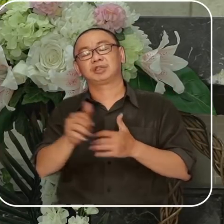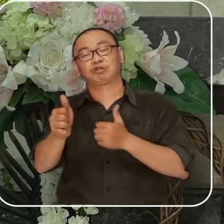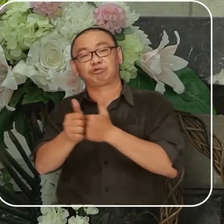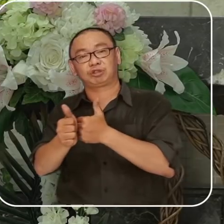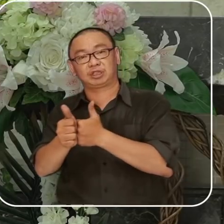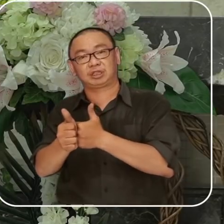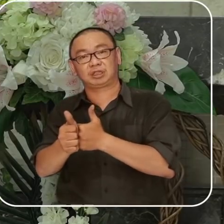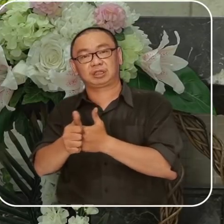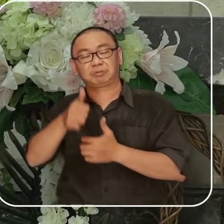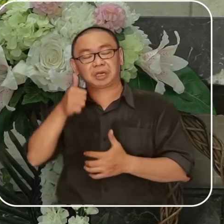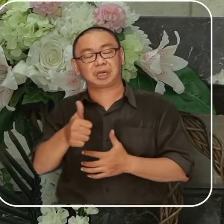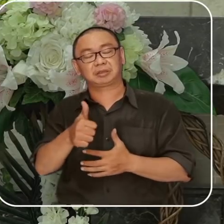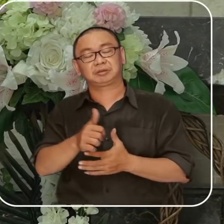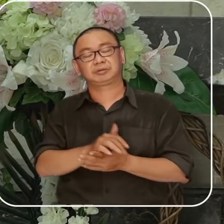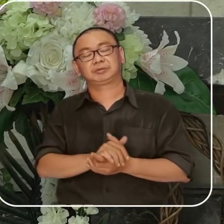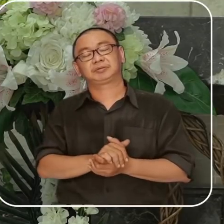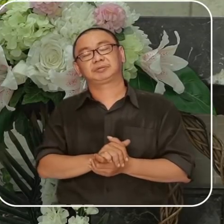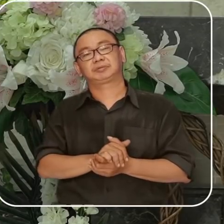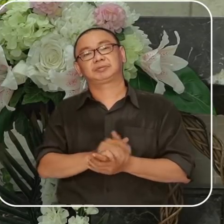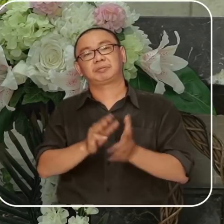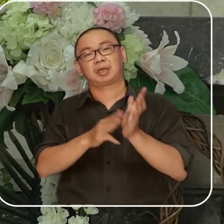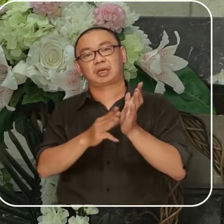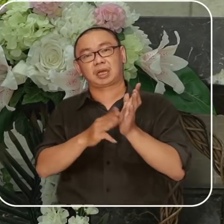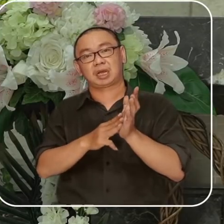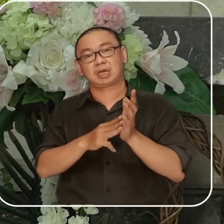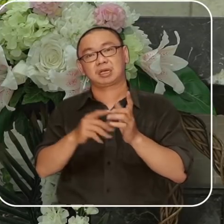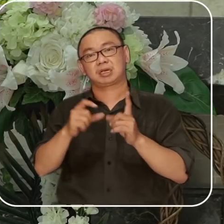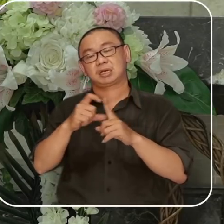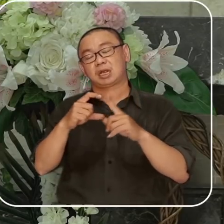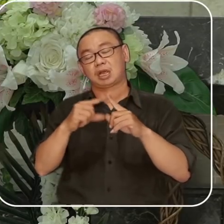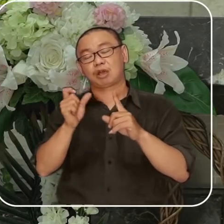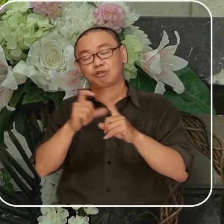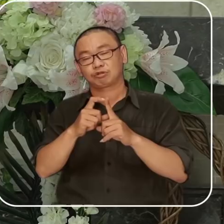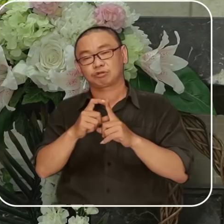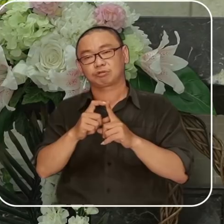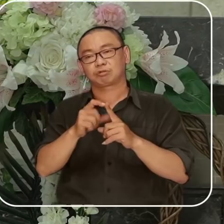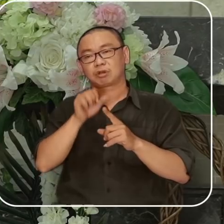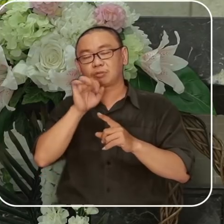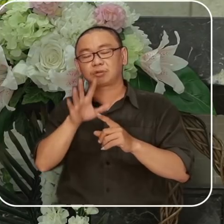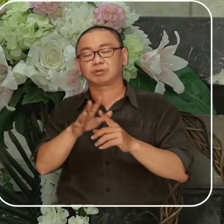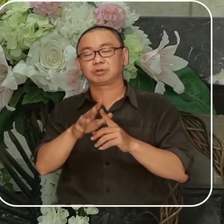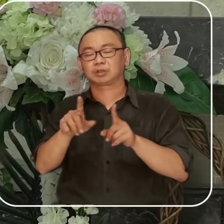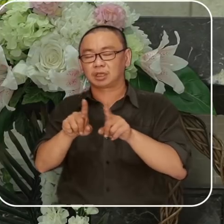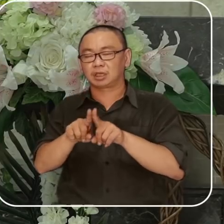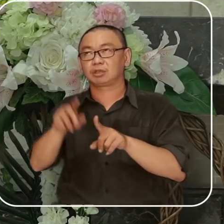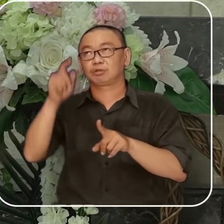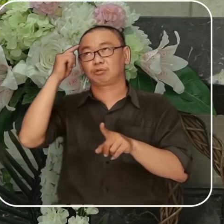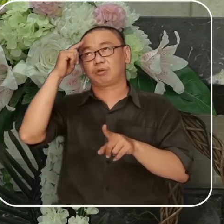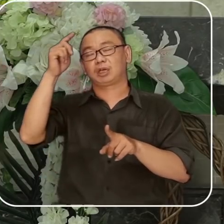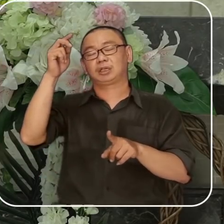mengikuti kebenaran. Maka Daud melanjutkan, setialah terhadap Tuhan